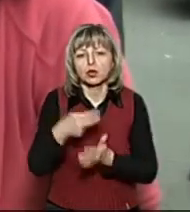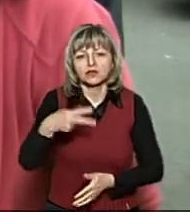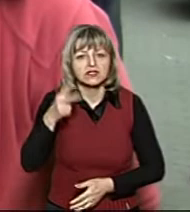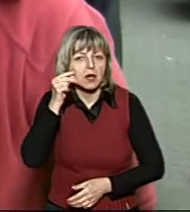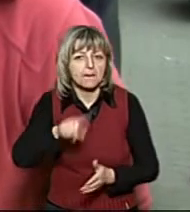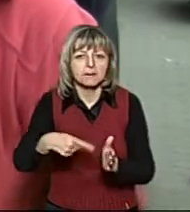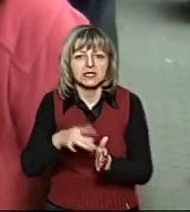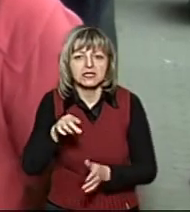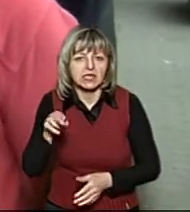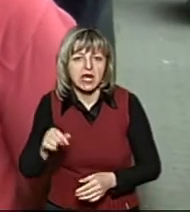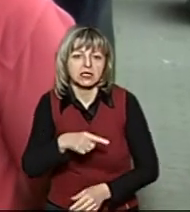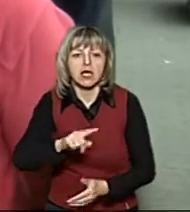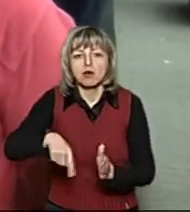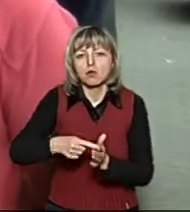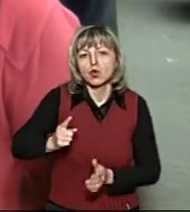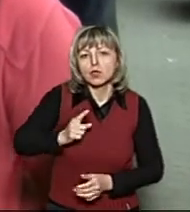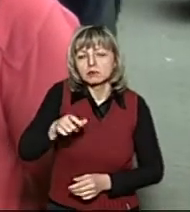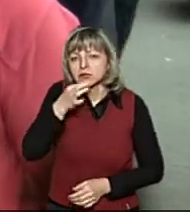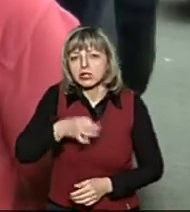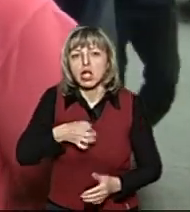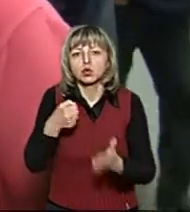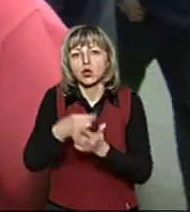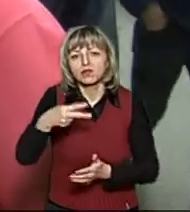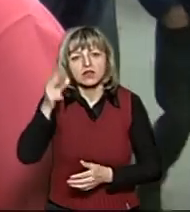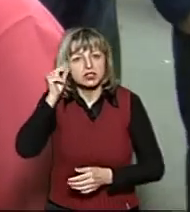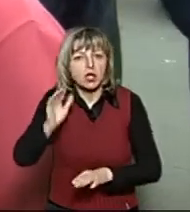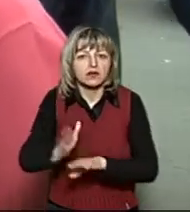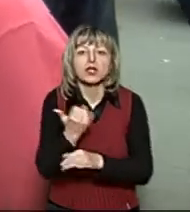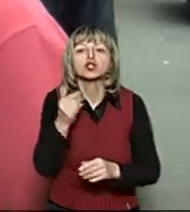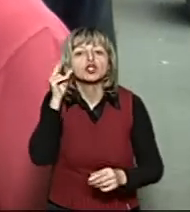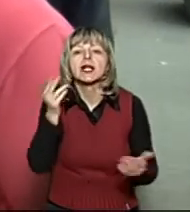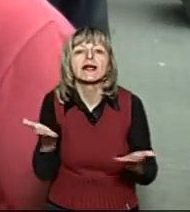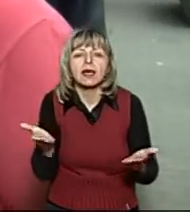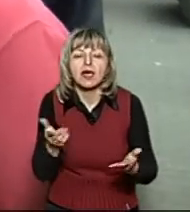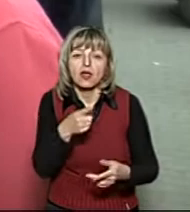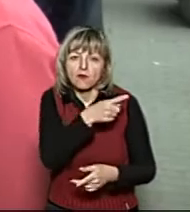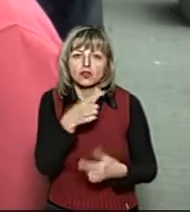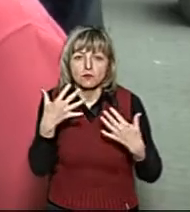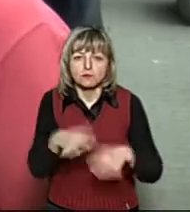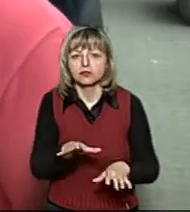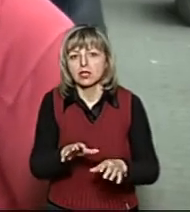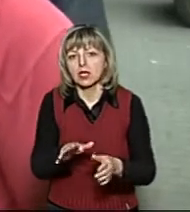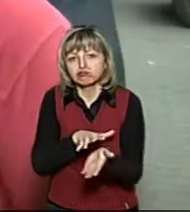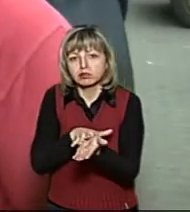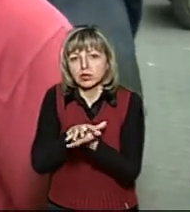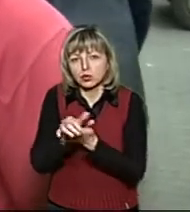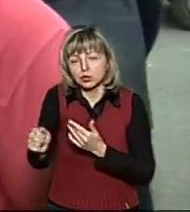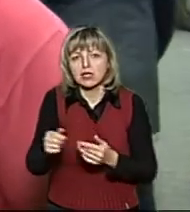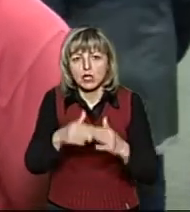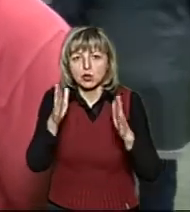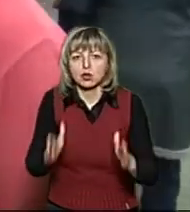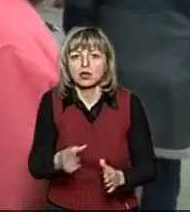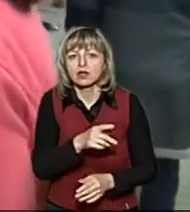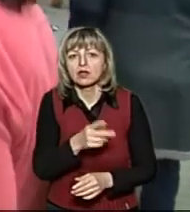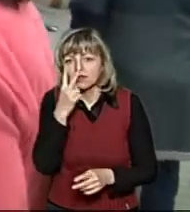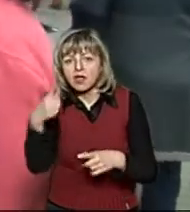рада і муніципали сказали до 20-го числа вивезти. Сьогодні яке число? Вони вже громлять знову всі контейнера. Вони не дивляться,